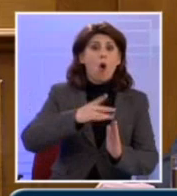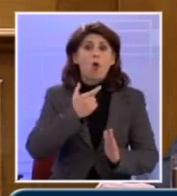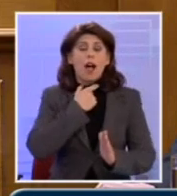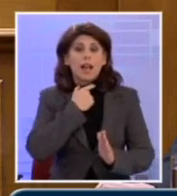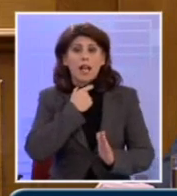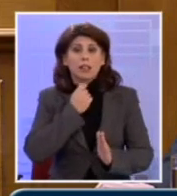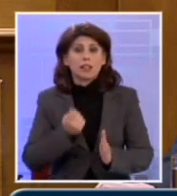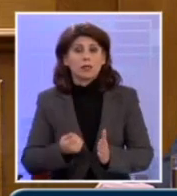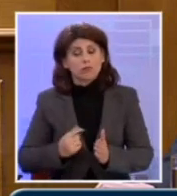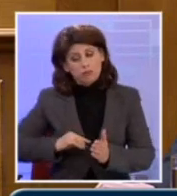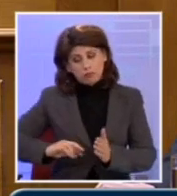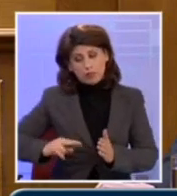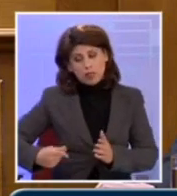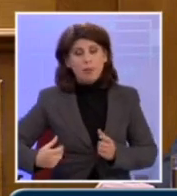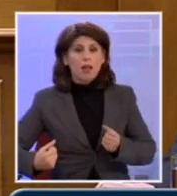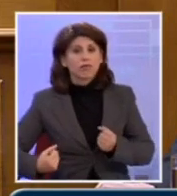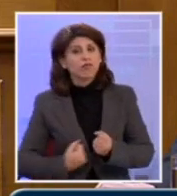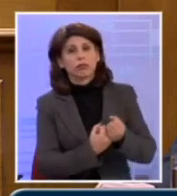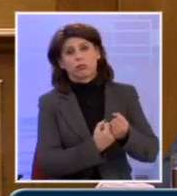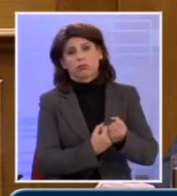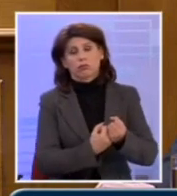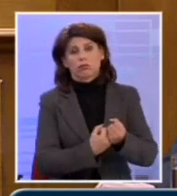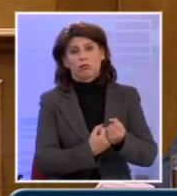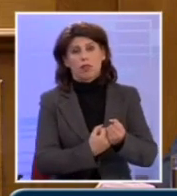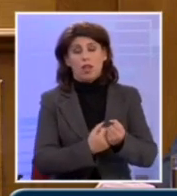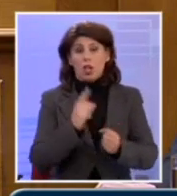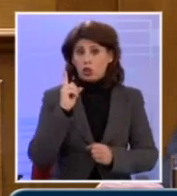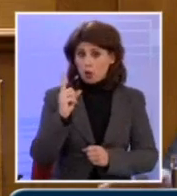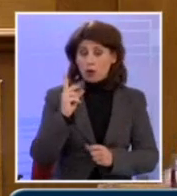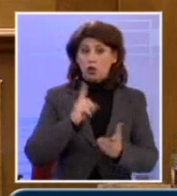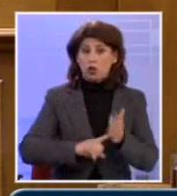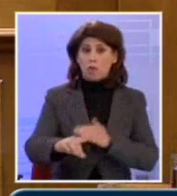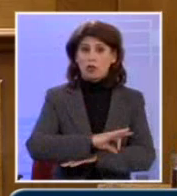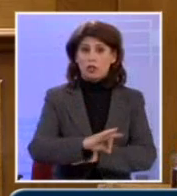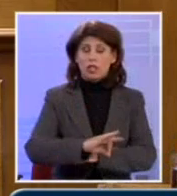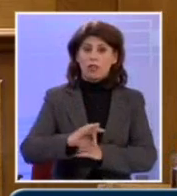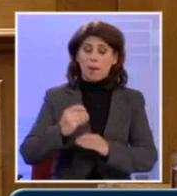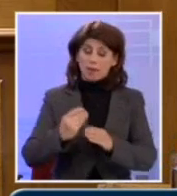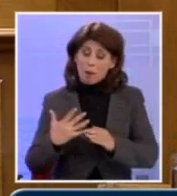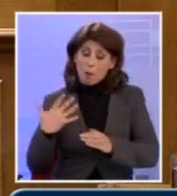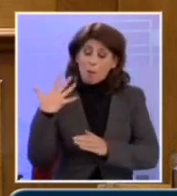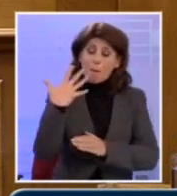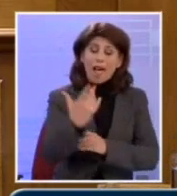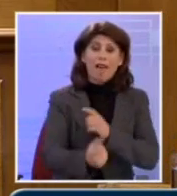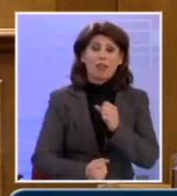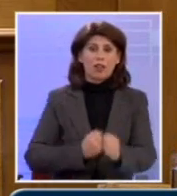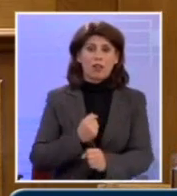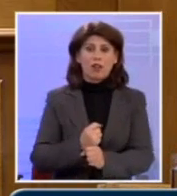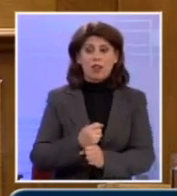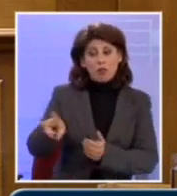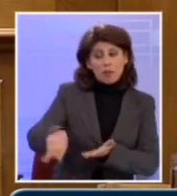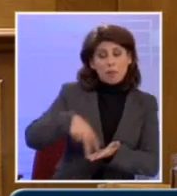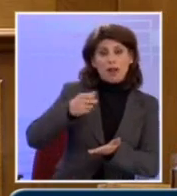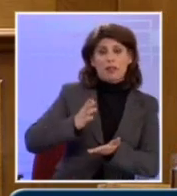ανάγκη να σταθούμε δίπλα τους. Το πρώτο νομοσχέδιο μετά από 5 χρόνια που δεν παίρνει από τους